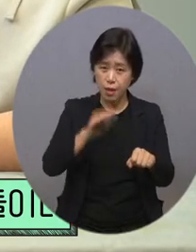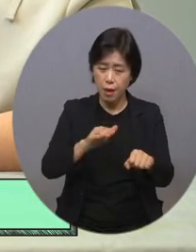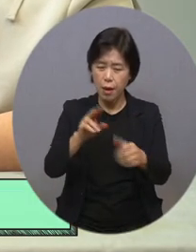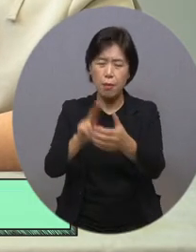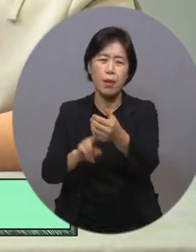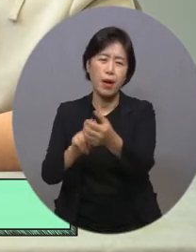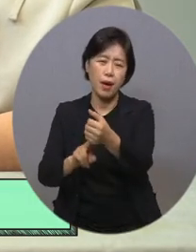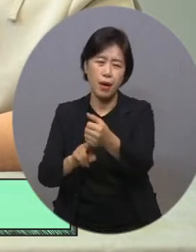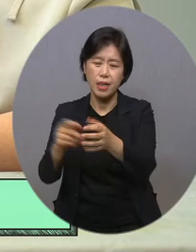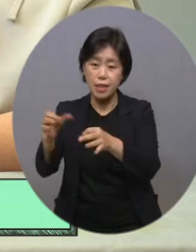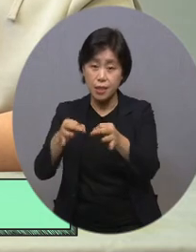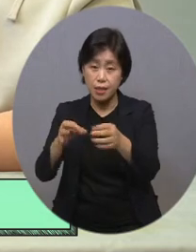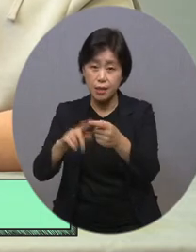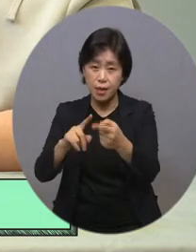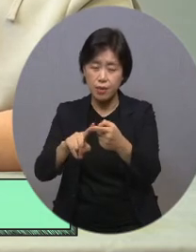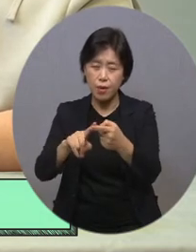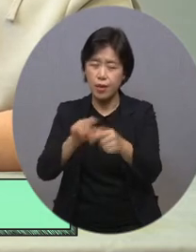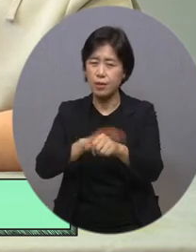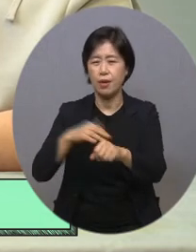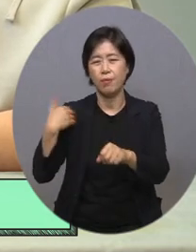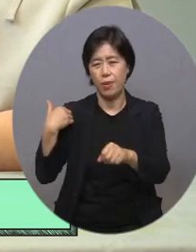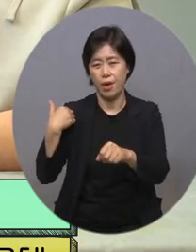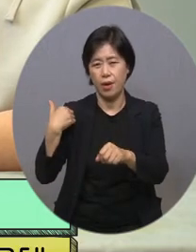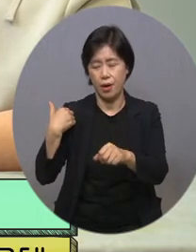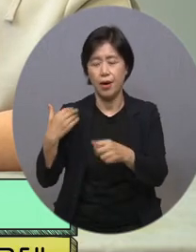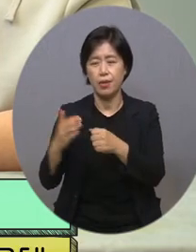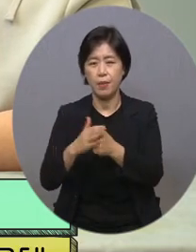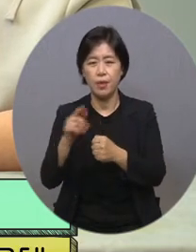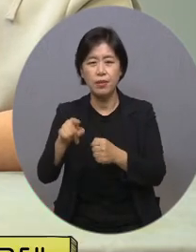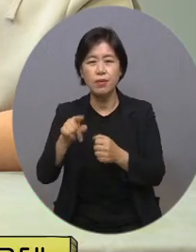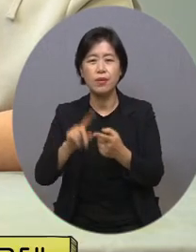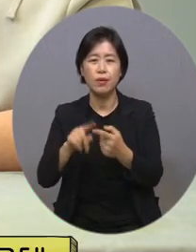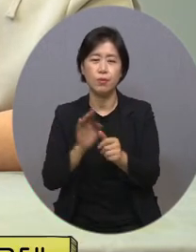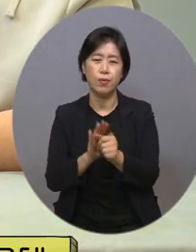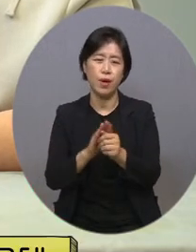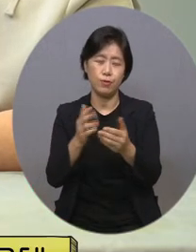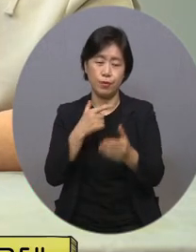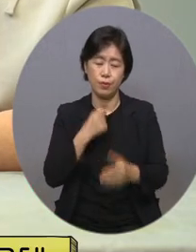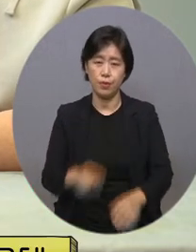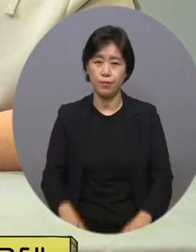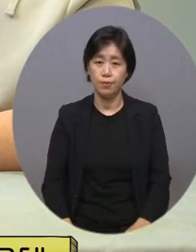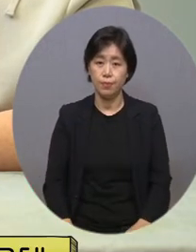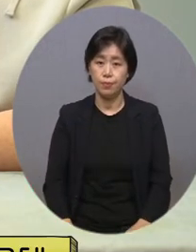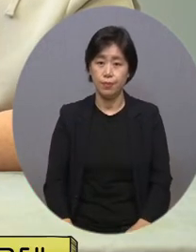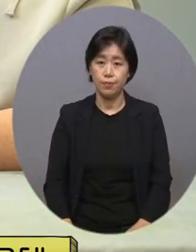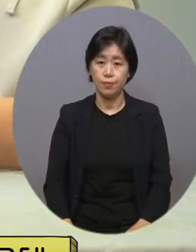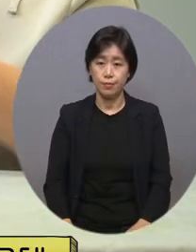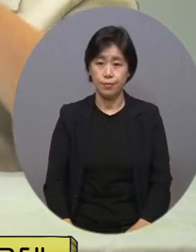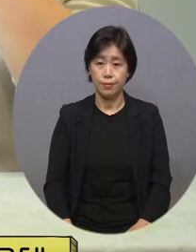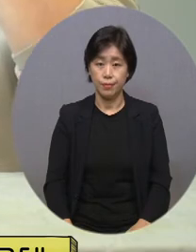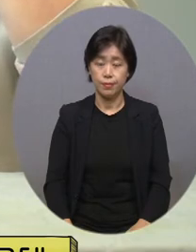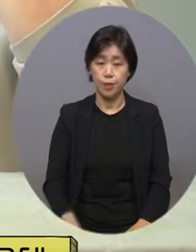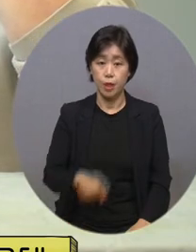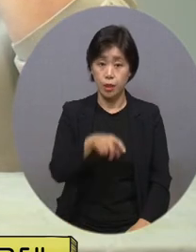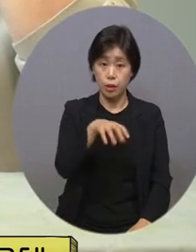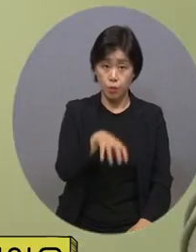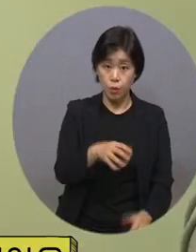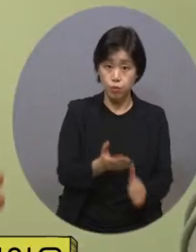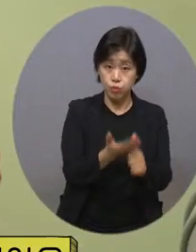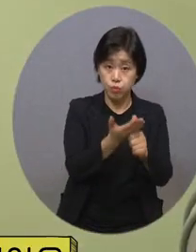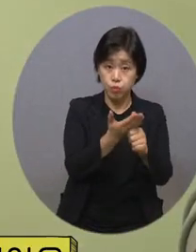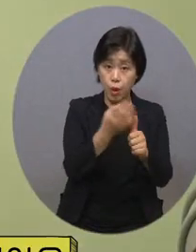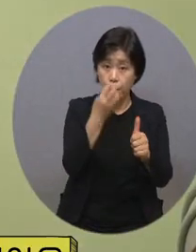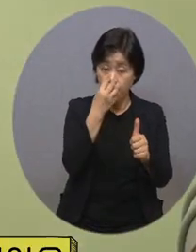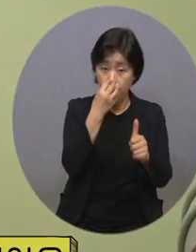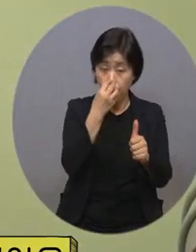시장 반응이나 이런 것들을 좀 피드백을 많이 드리려고 노력을 하고 있습니다. 아, 그러니까 품종 자체는 이제 다른 지점들과 다르게 차별성이 높은데